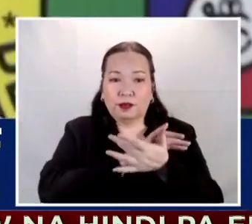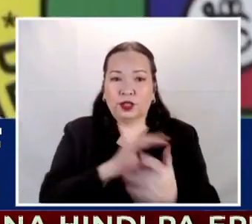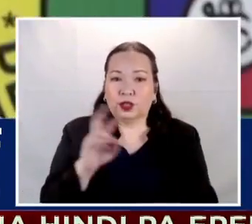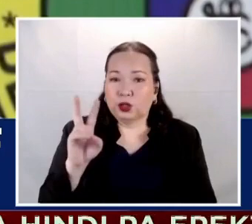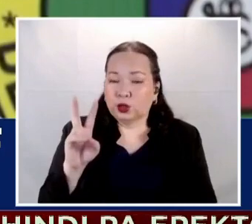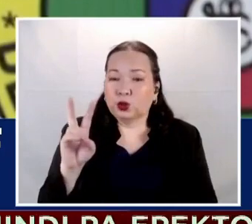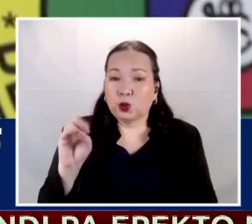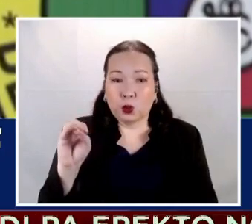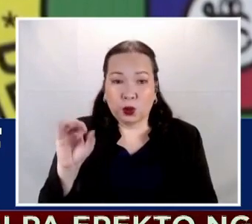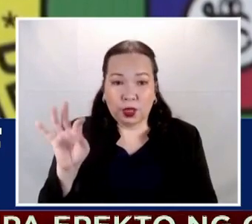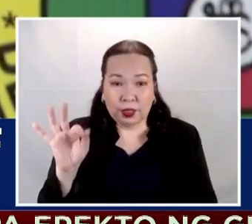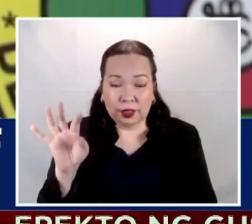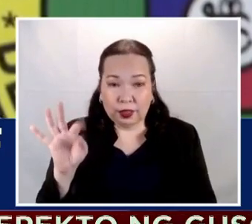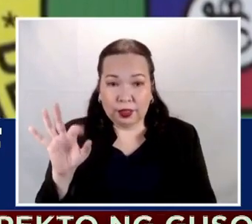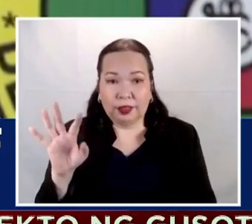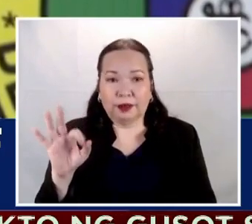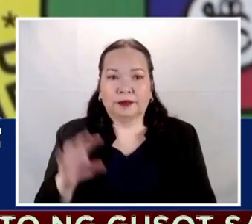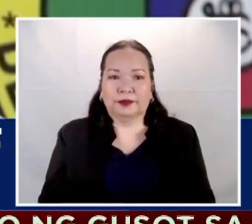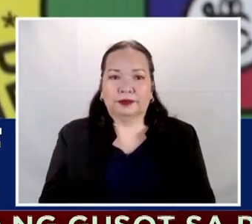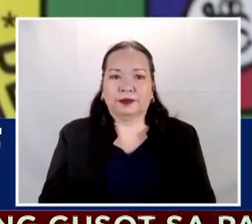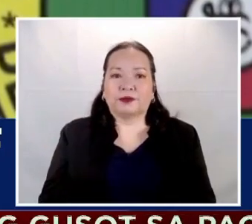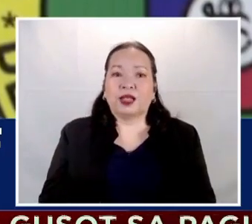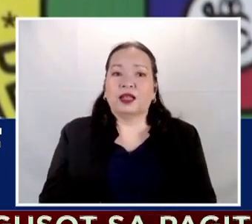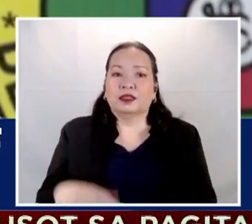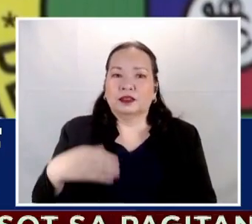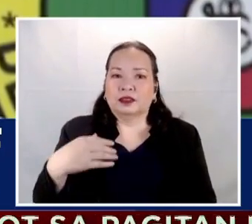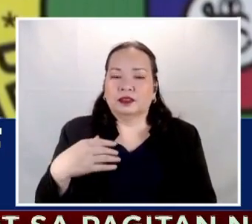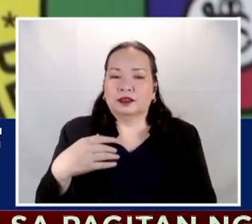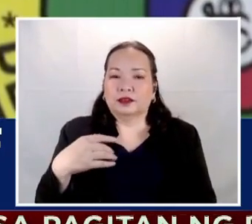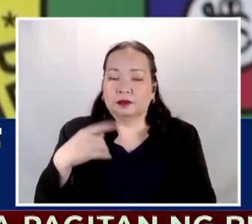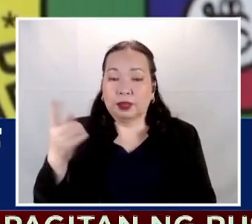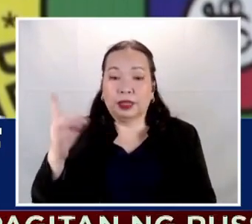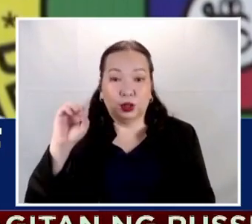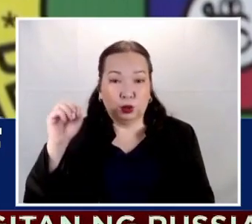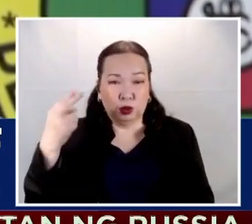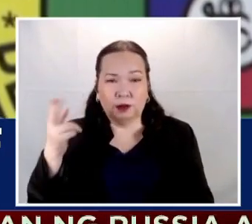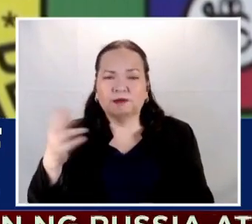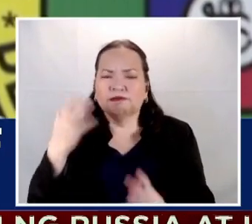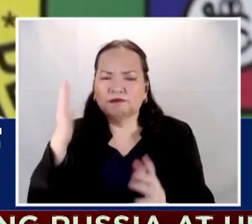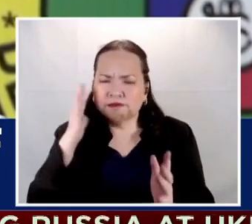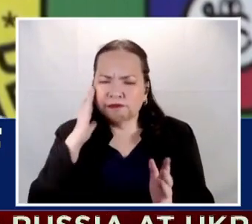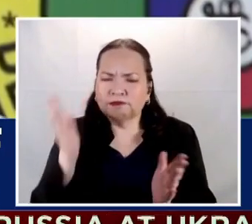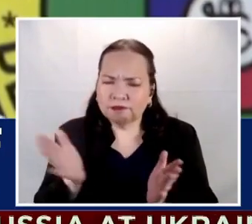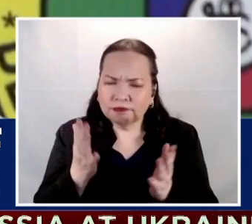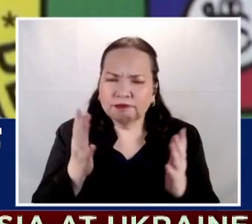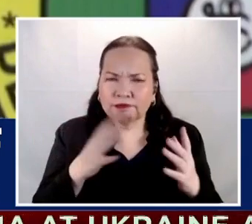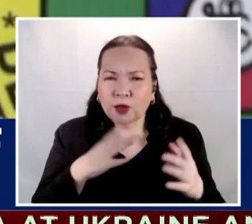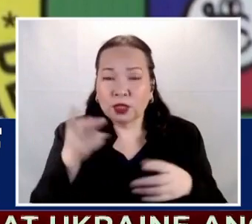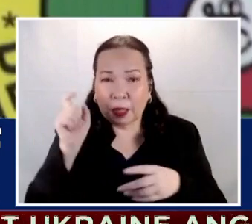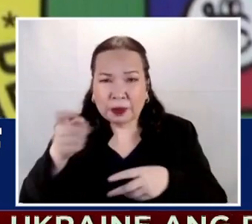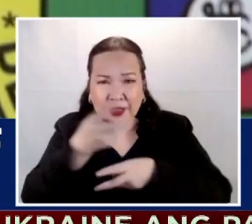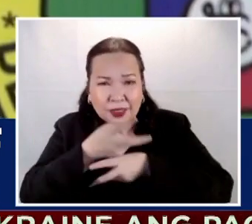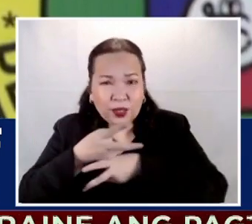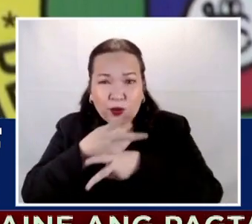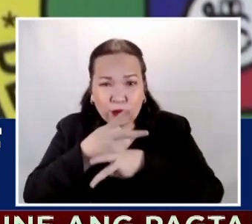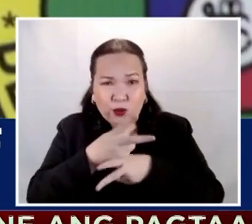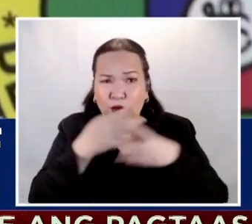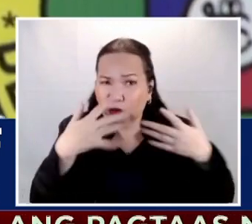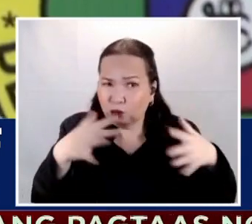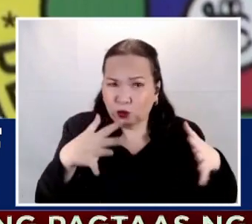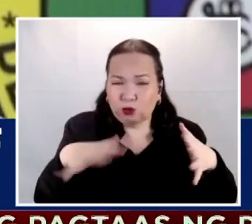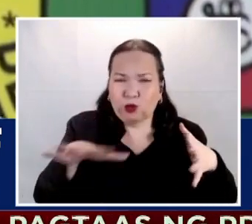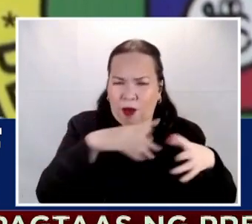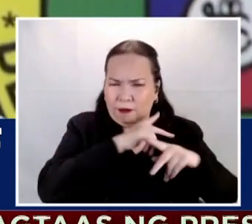DOH, however, continues to guarantee the public that all necessary precautionary measures are being